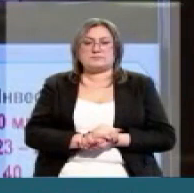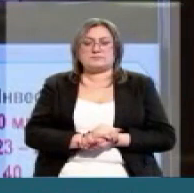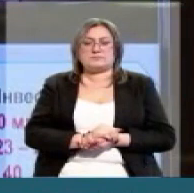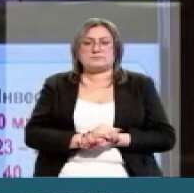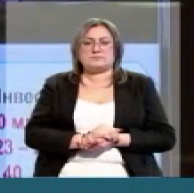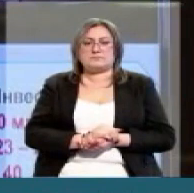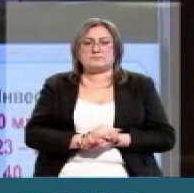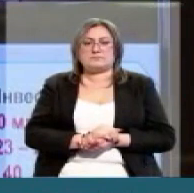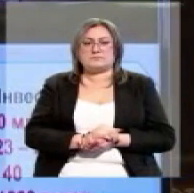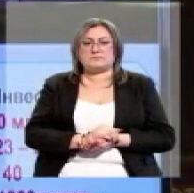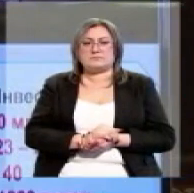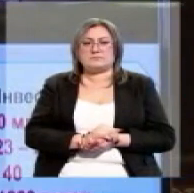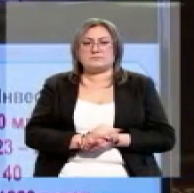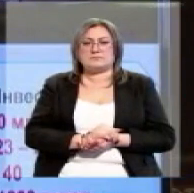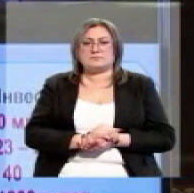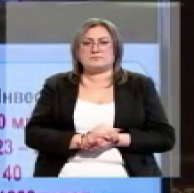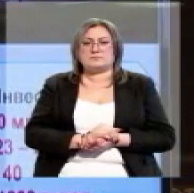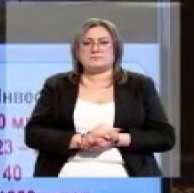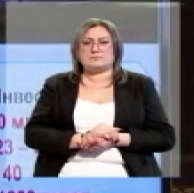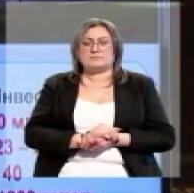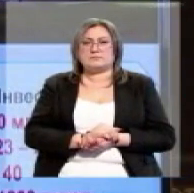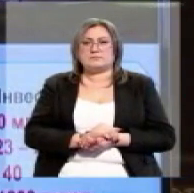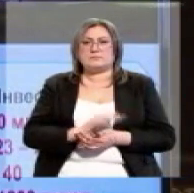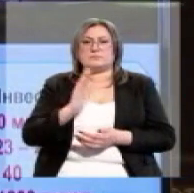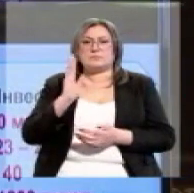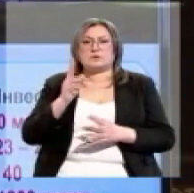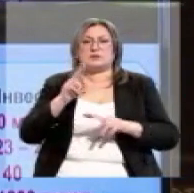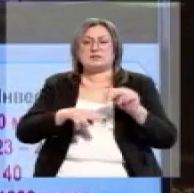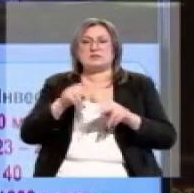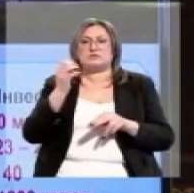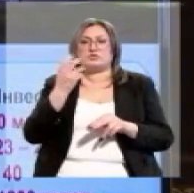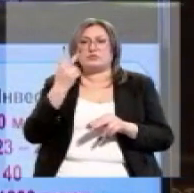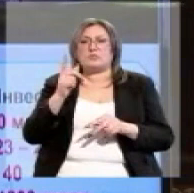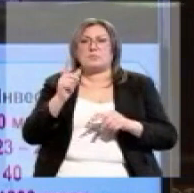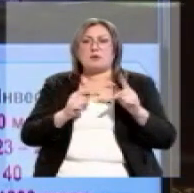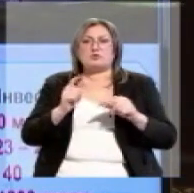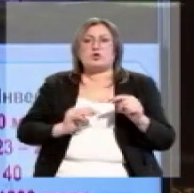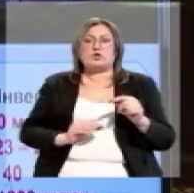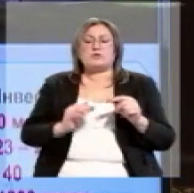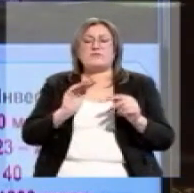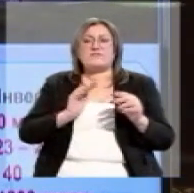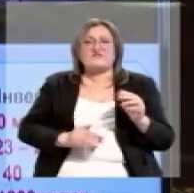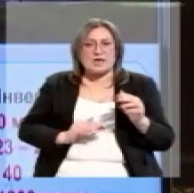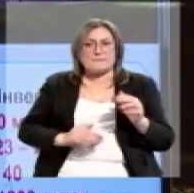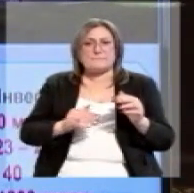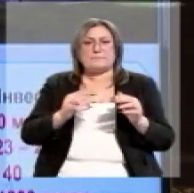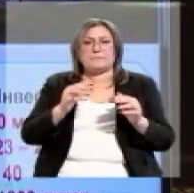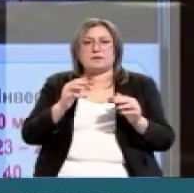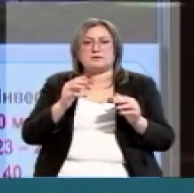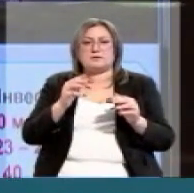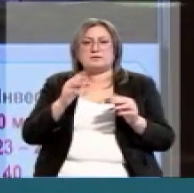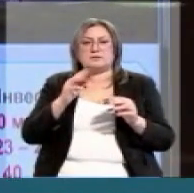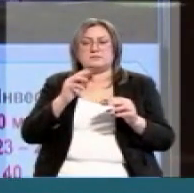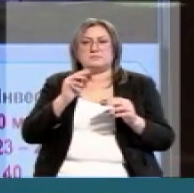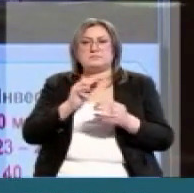4 молочно-товарные фермы у нас. В этом году будет начато строительство еще 2 молочно-товарных ферм. Это ТО «Беркут».